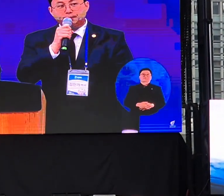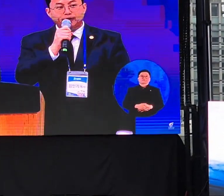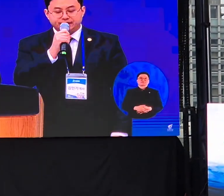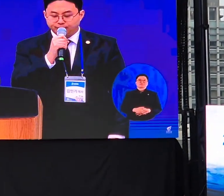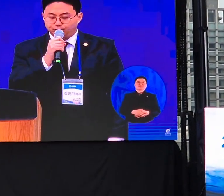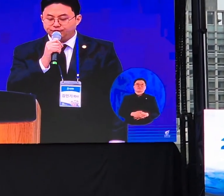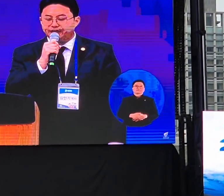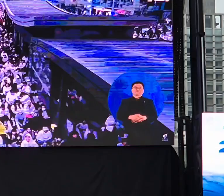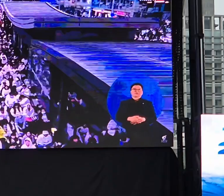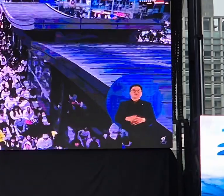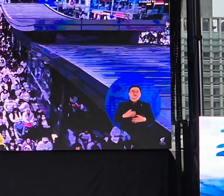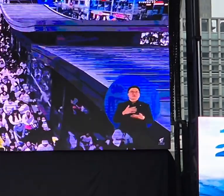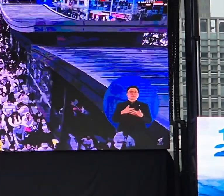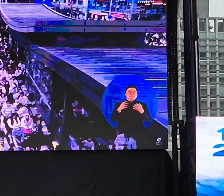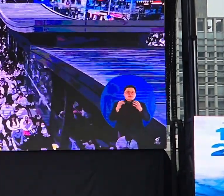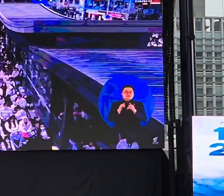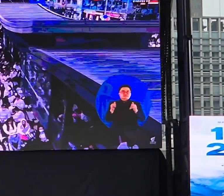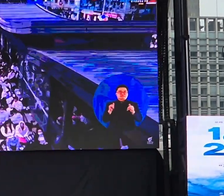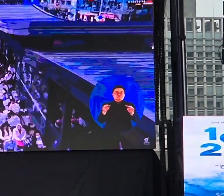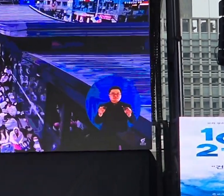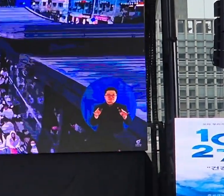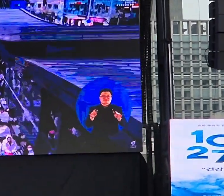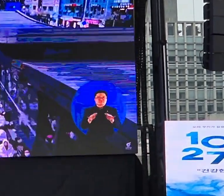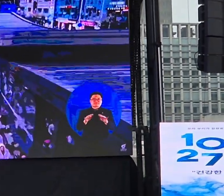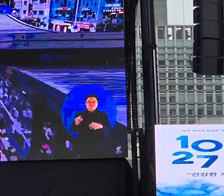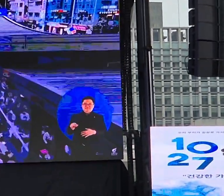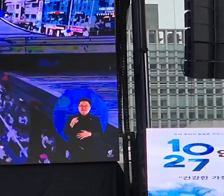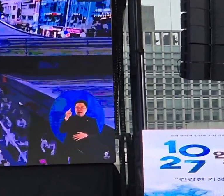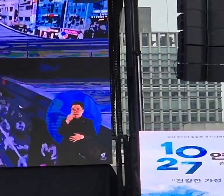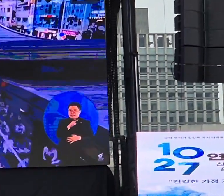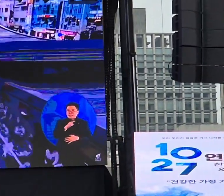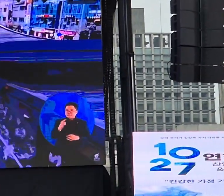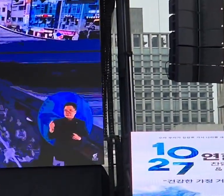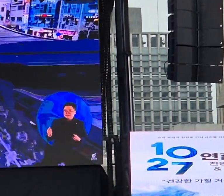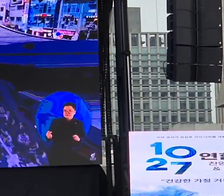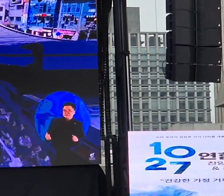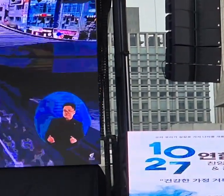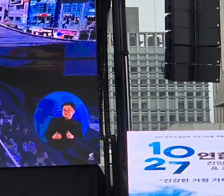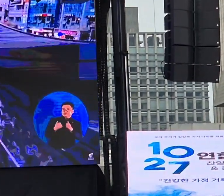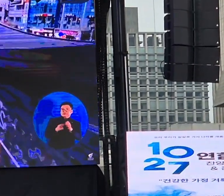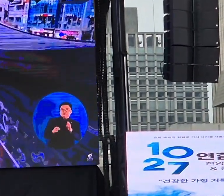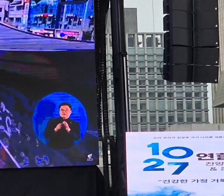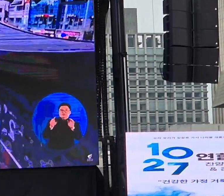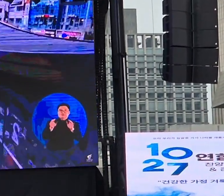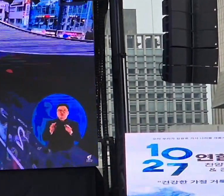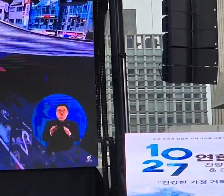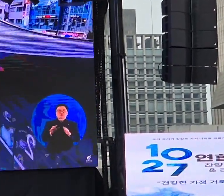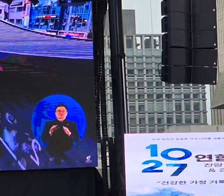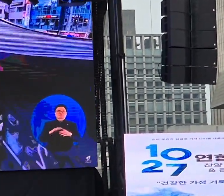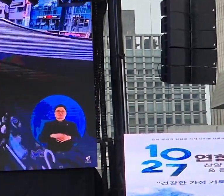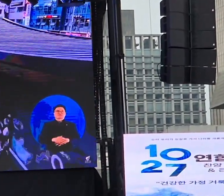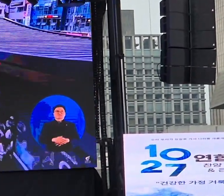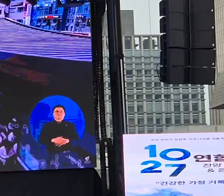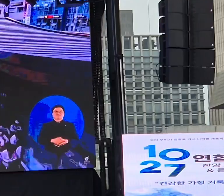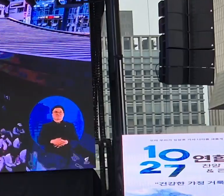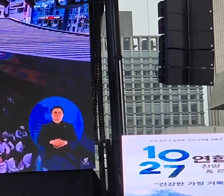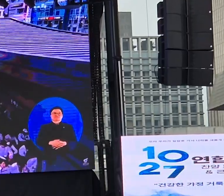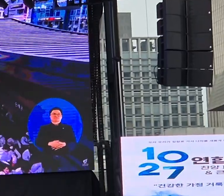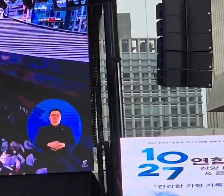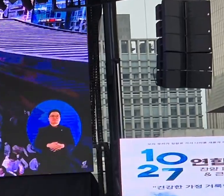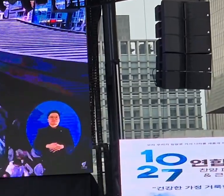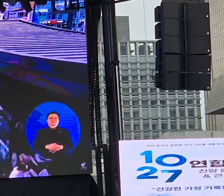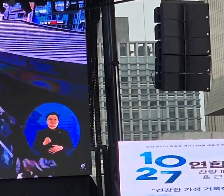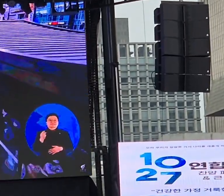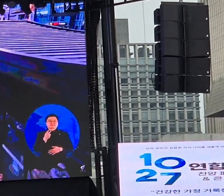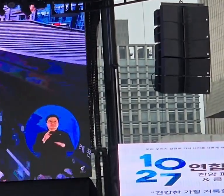당시 수천 명의 그리스도인들이 악에 맞서기 위해 모였습니다. Millions of Christians gathered to resist immorality now.